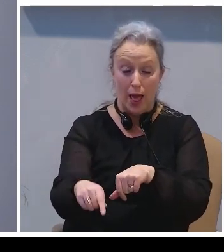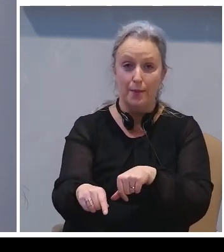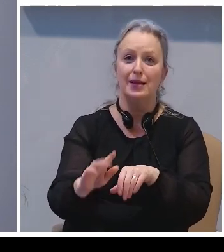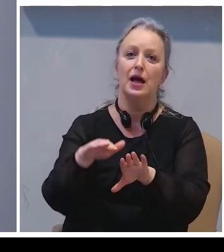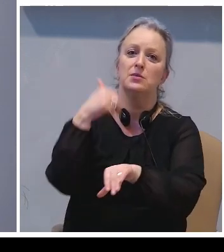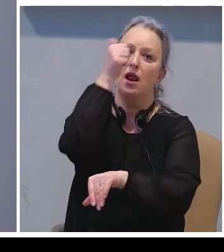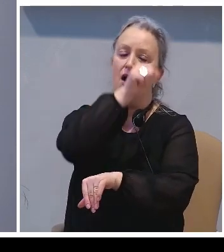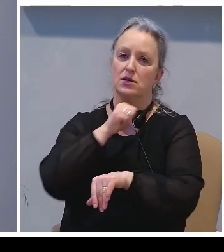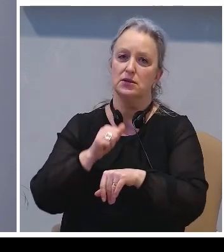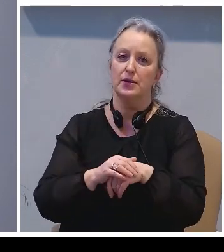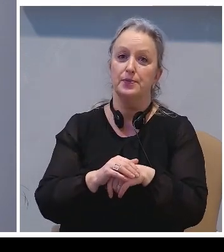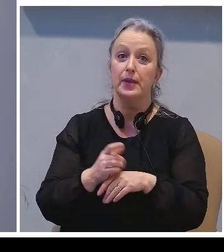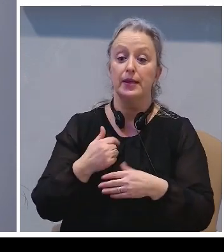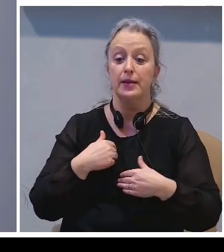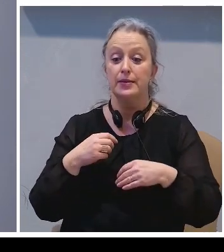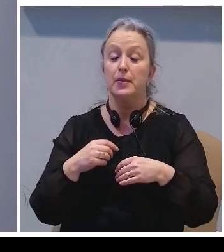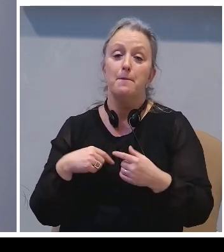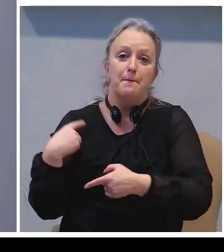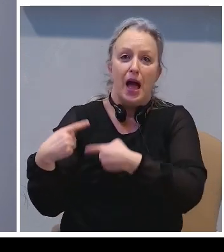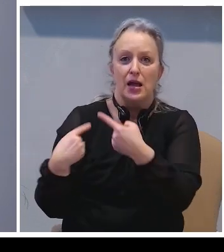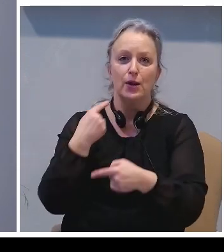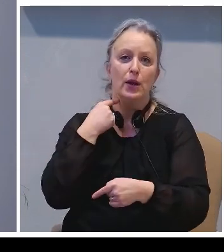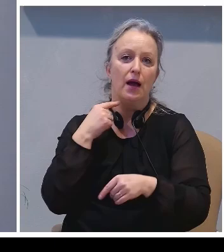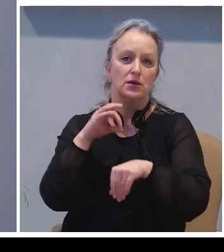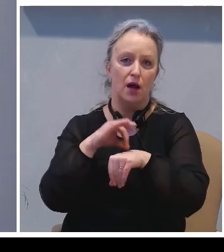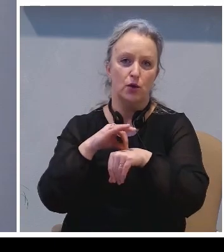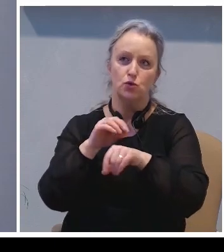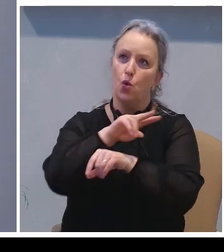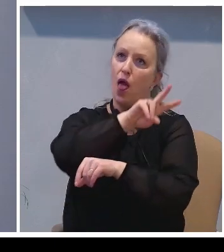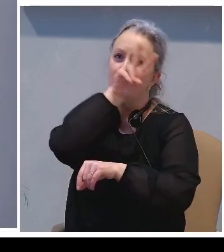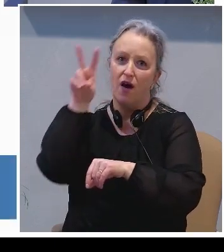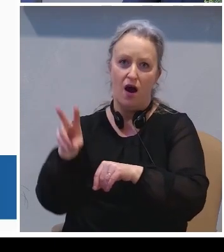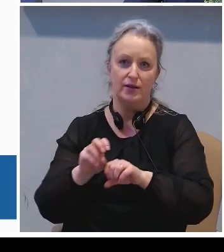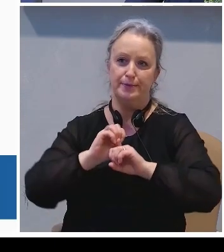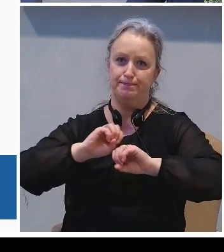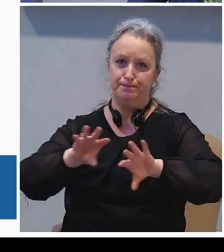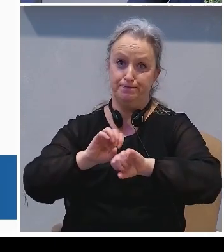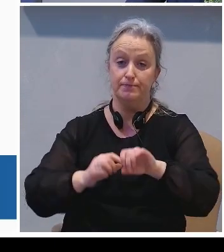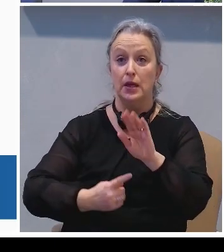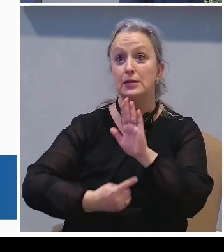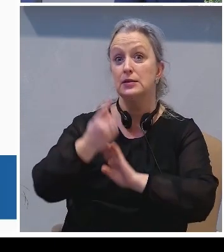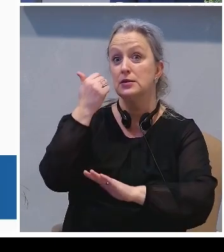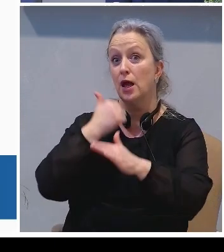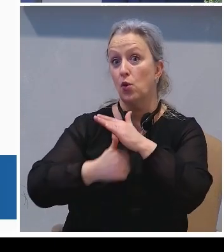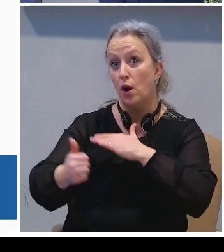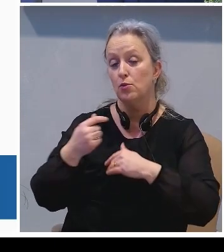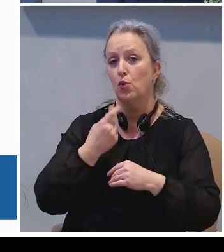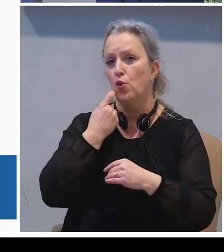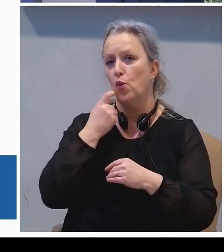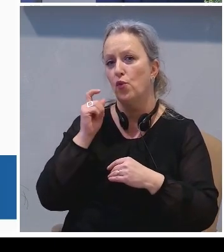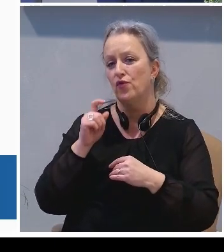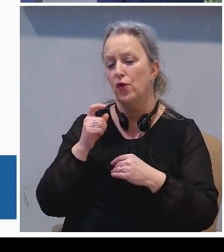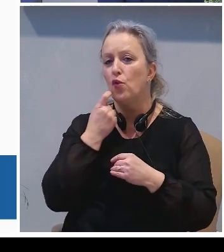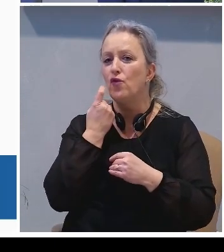However, ülevaate pärilikest lihashaigustest ja there is hope for next year. kõigepealt sissejuhatuseks But I will natuke try and give you an punkte